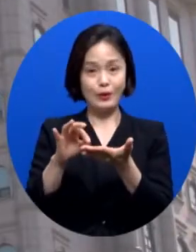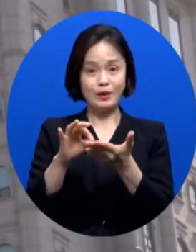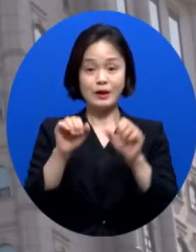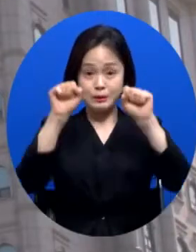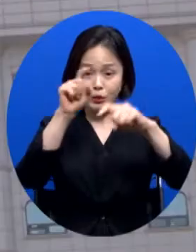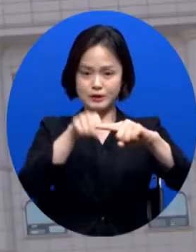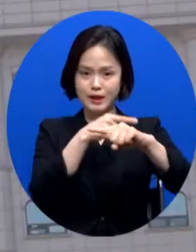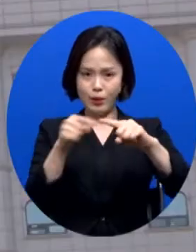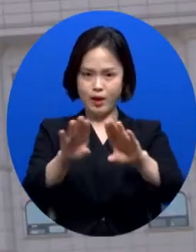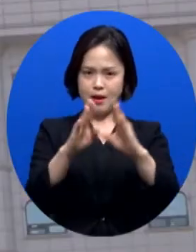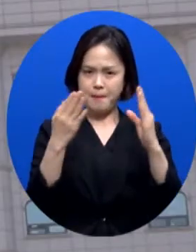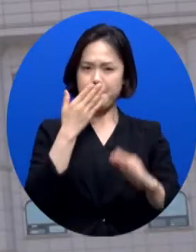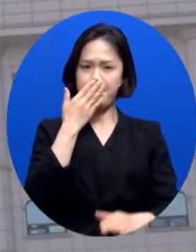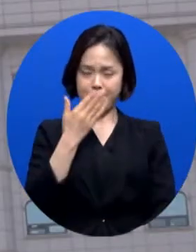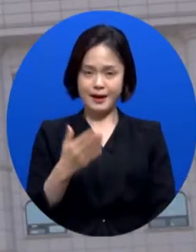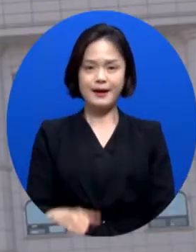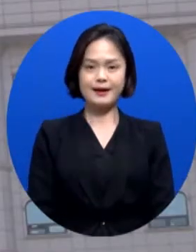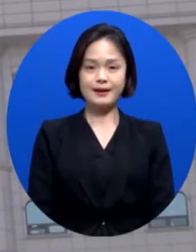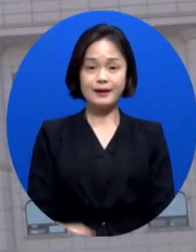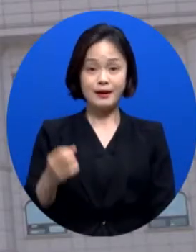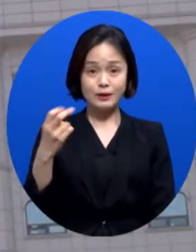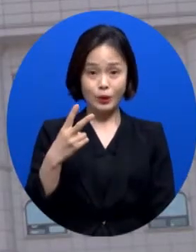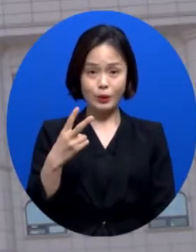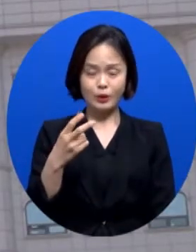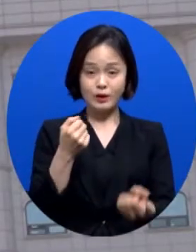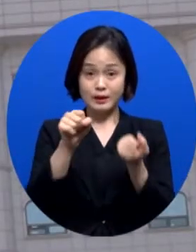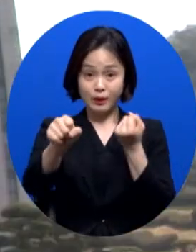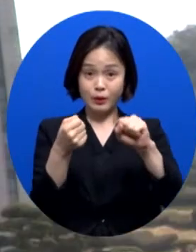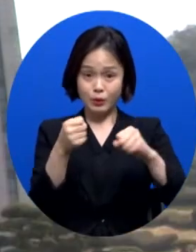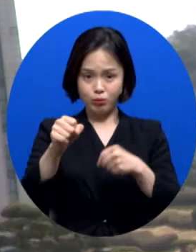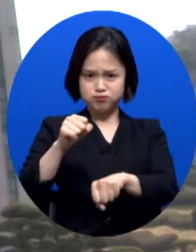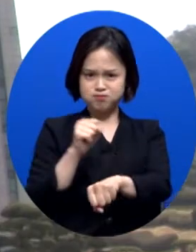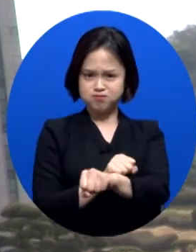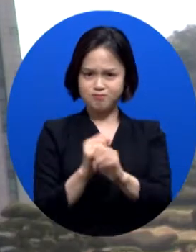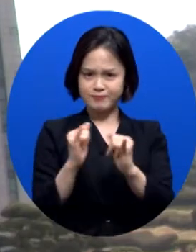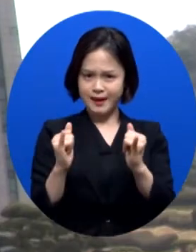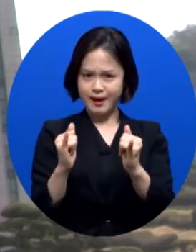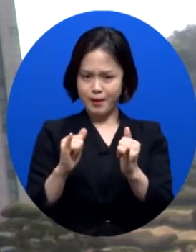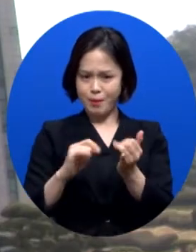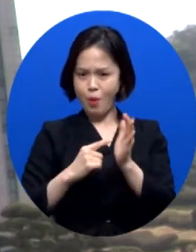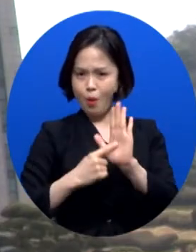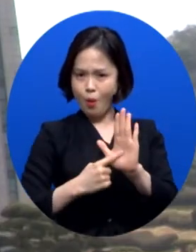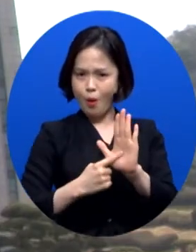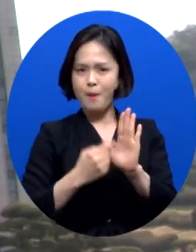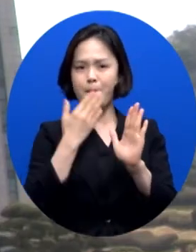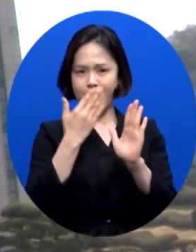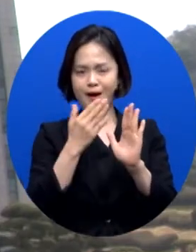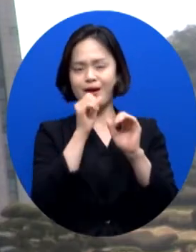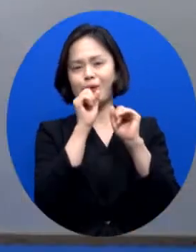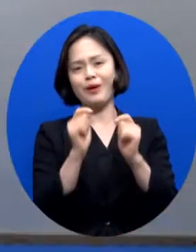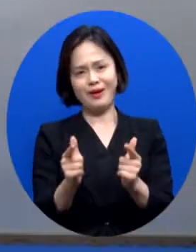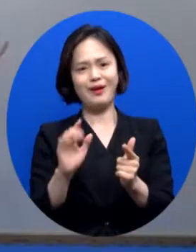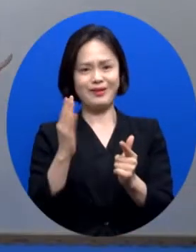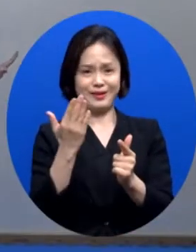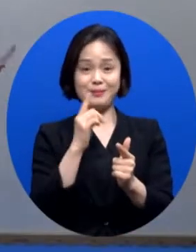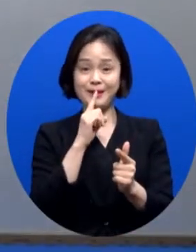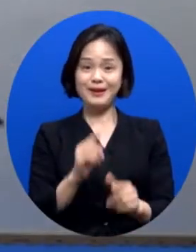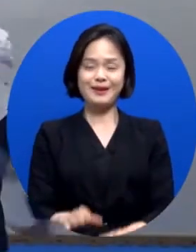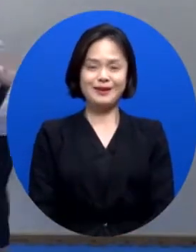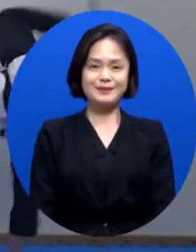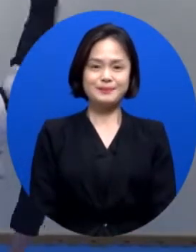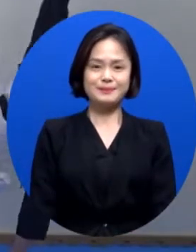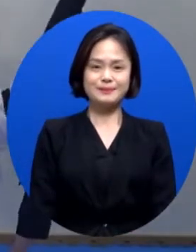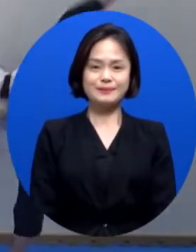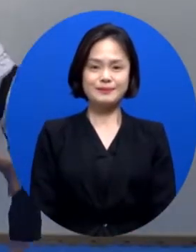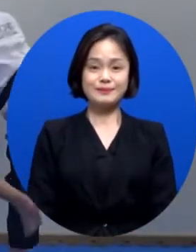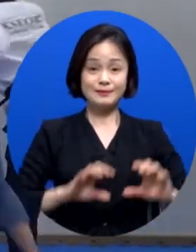확인하는 자리이자 태권도 인재들이 실력을 발휘할 수 있는 기회라고 대회사를 전했습니다. 또 참가한 각국